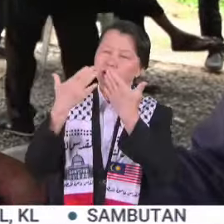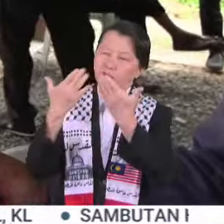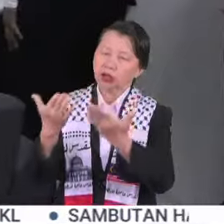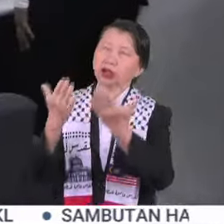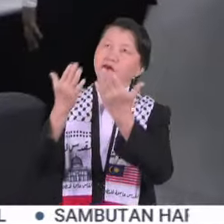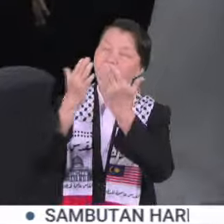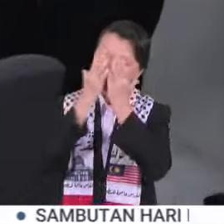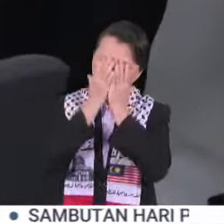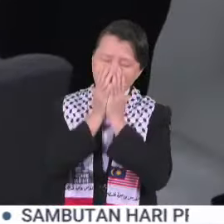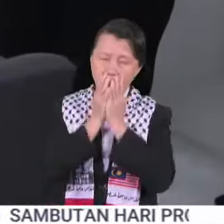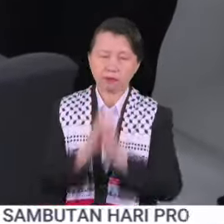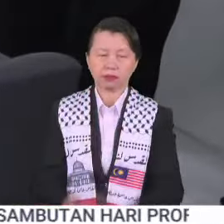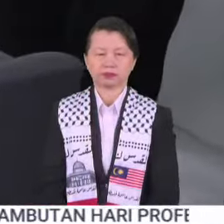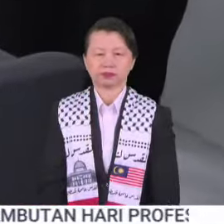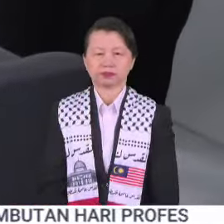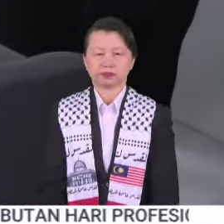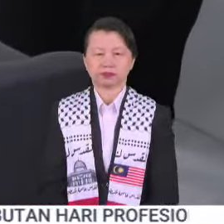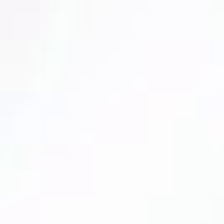Dan